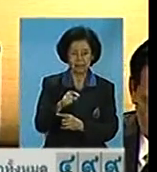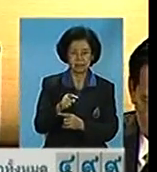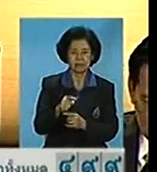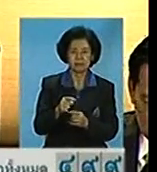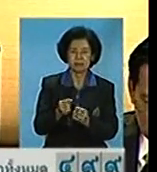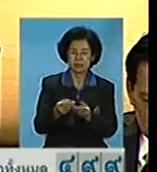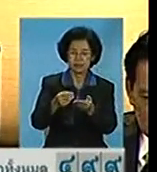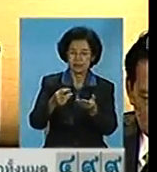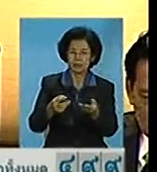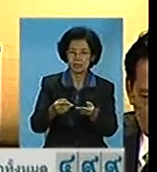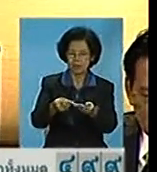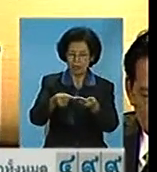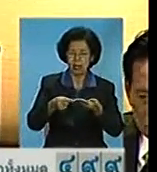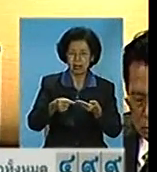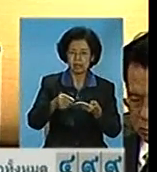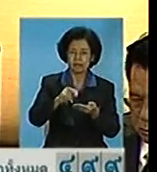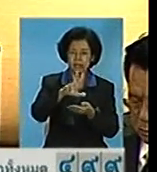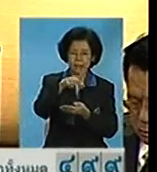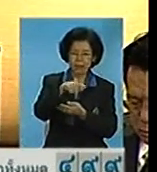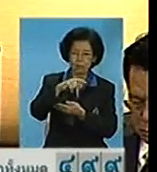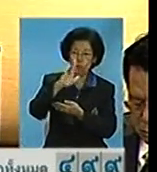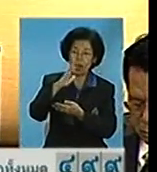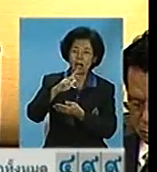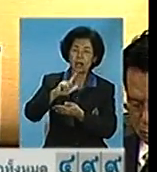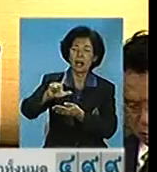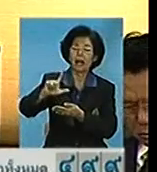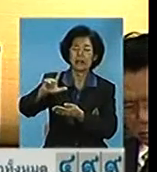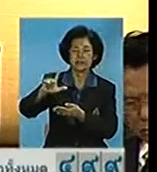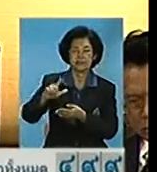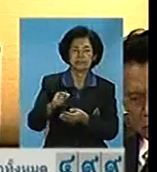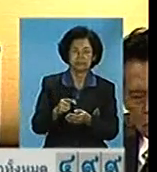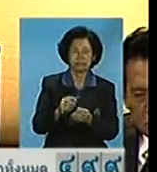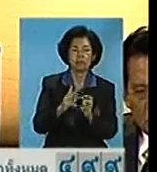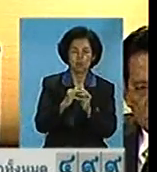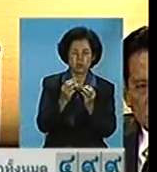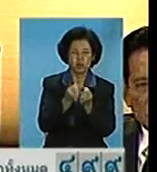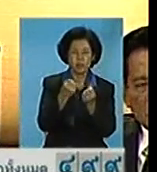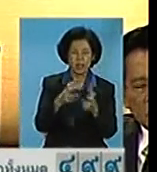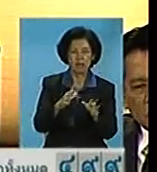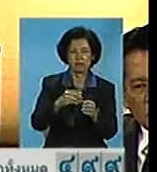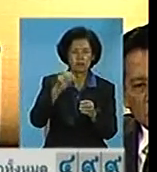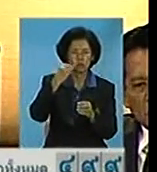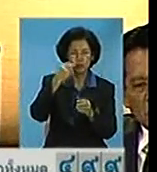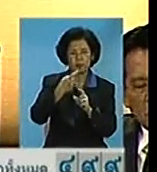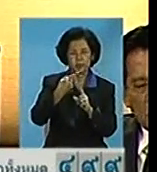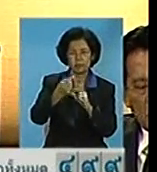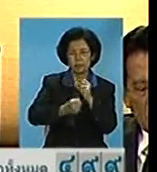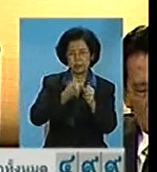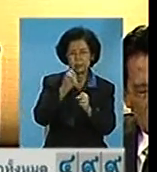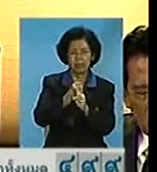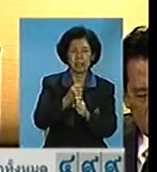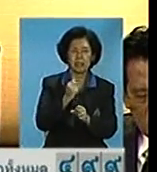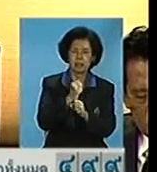ณ 3,000 กว่าล้านเนี่ยเหมาะสมแล้วในแต่ละปีที่เราจะส่งเสริมสนับสนุนในทุกภาคส่วนเพื่อความมั่นค